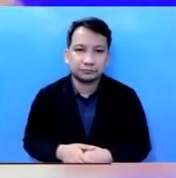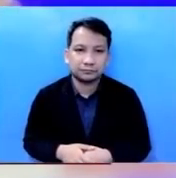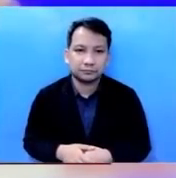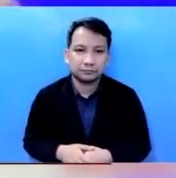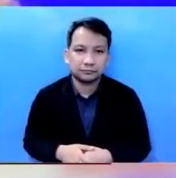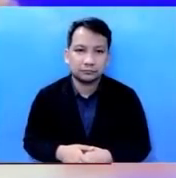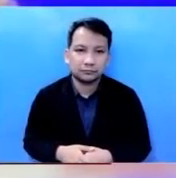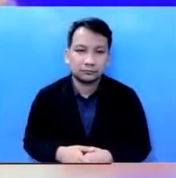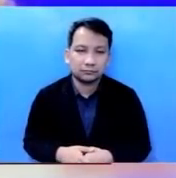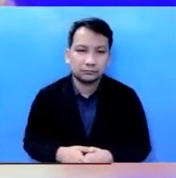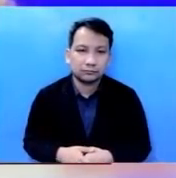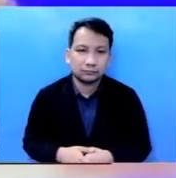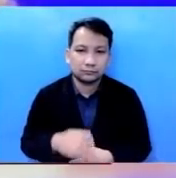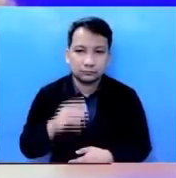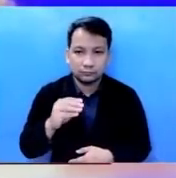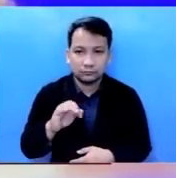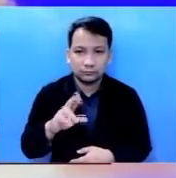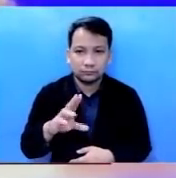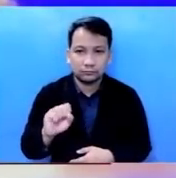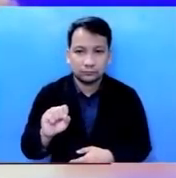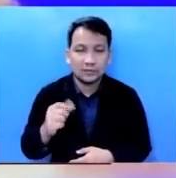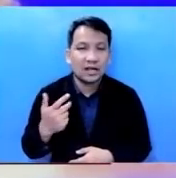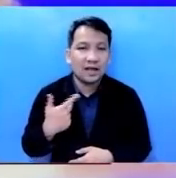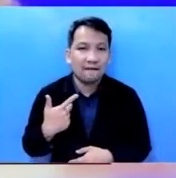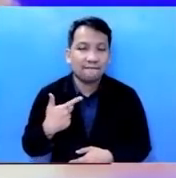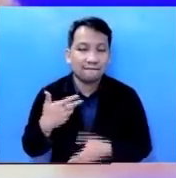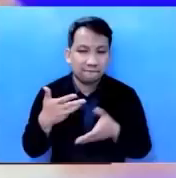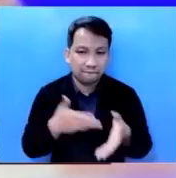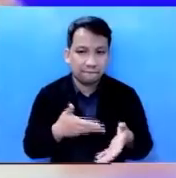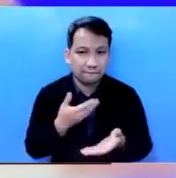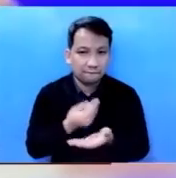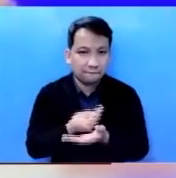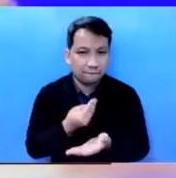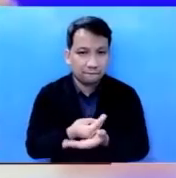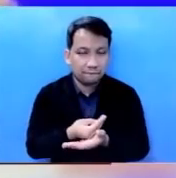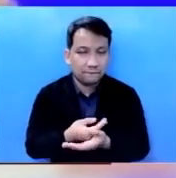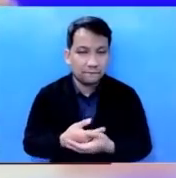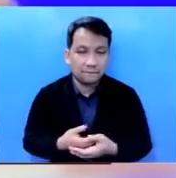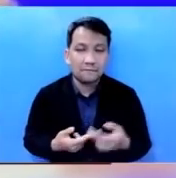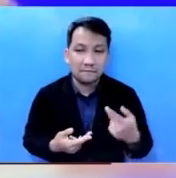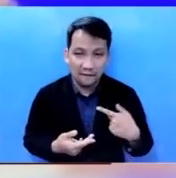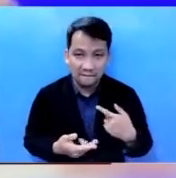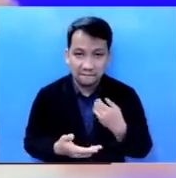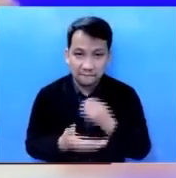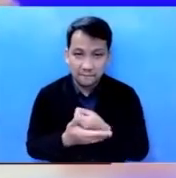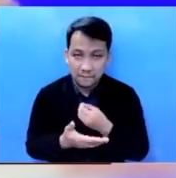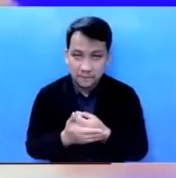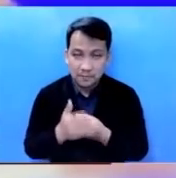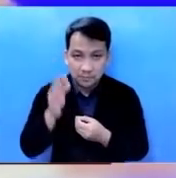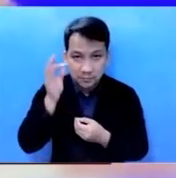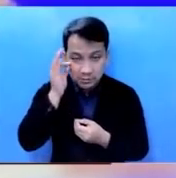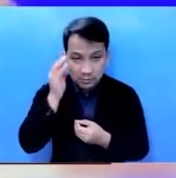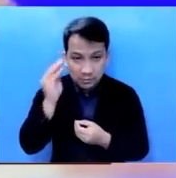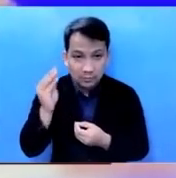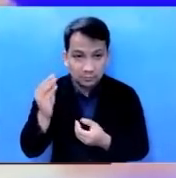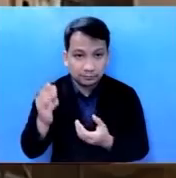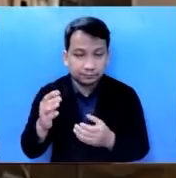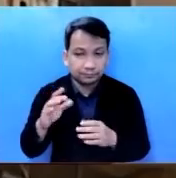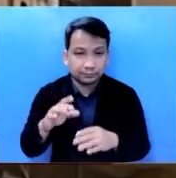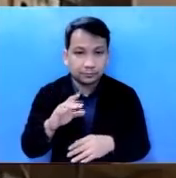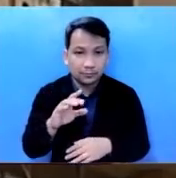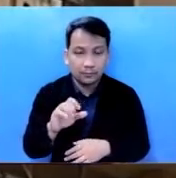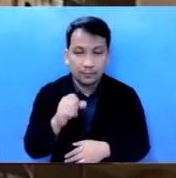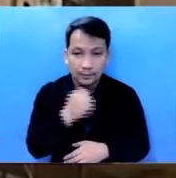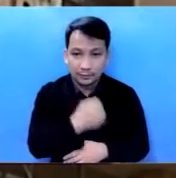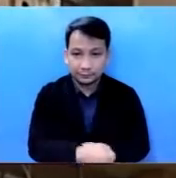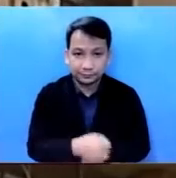Marcos may konting pera na iwan. Na-sequester lahat eh. Pati yung sa Switzerland.